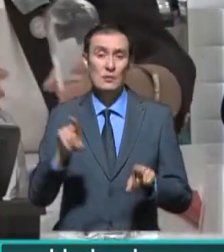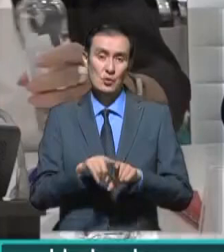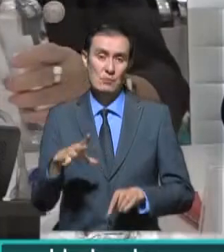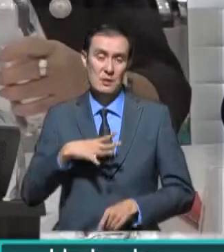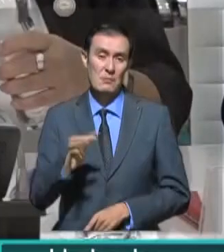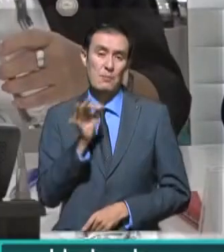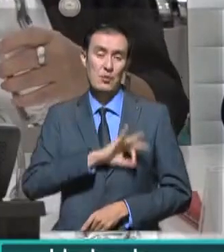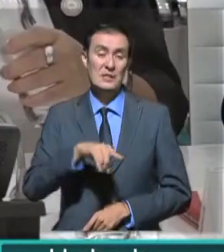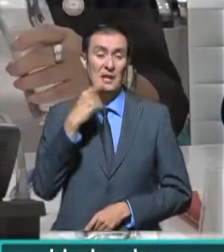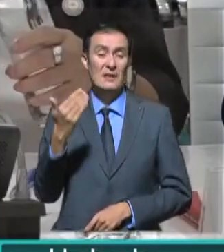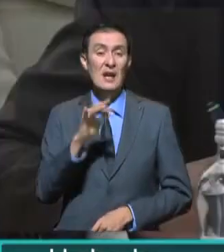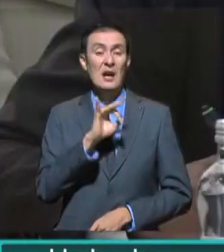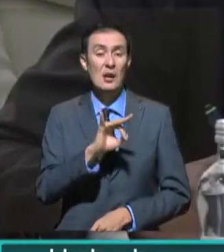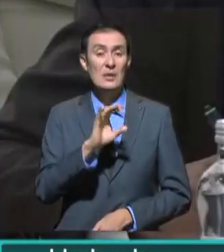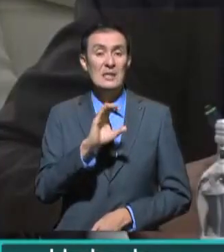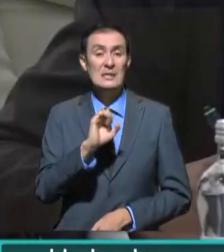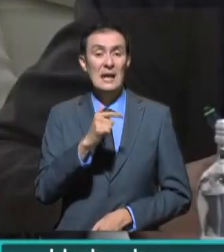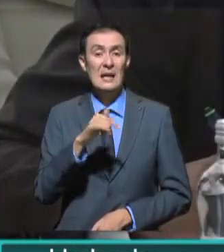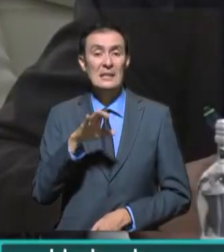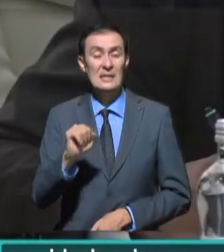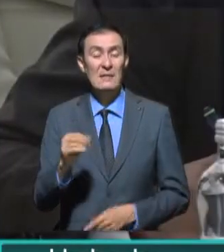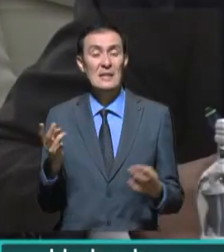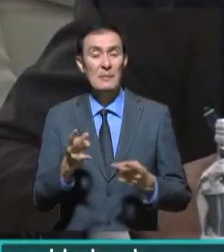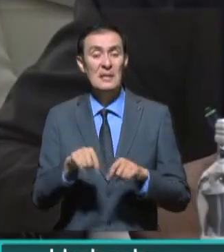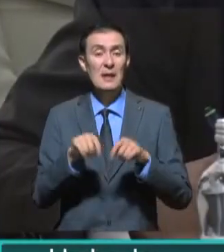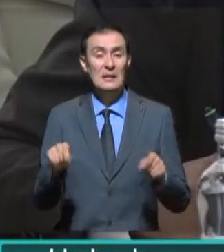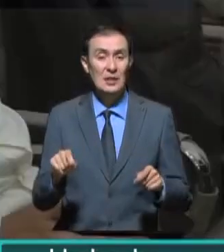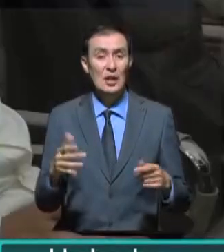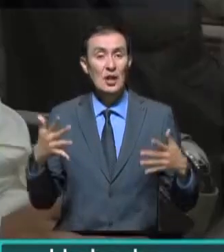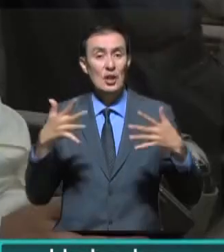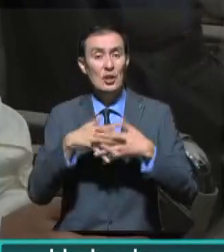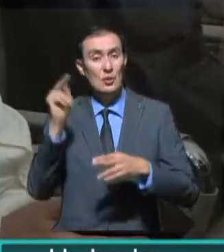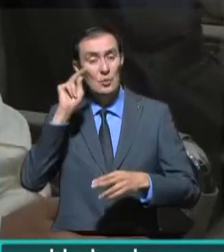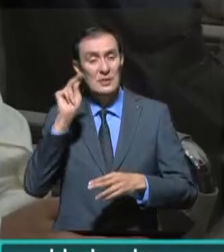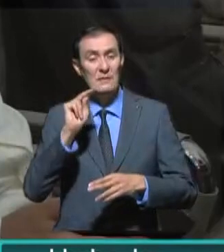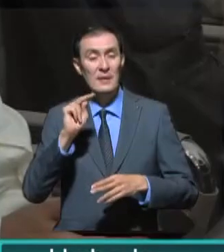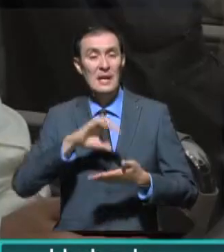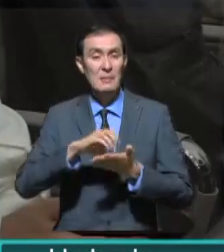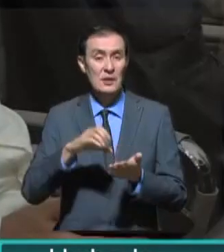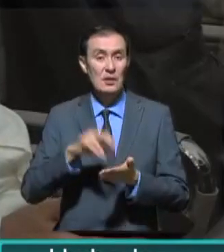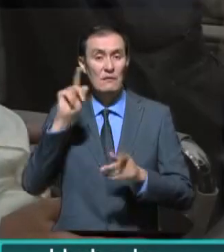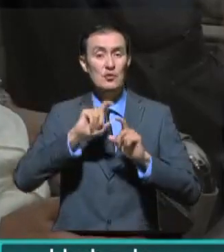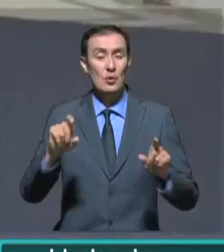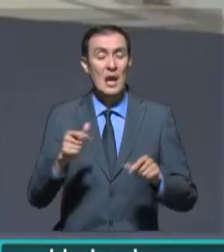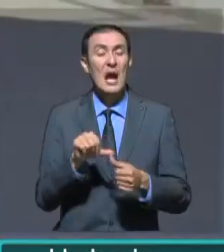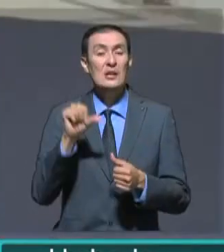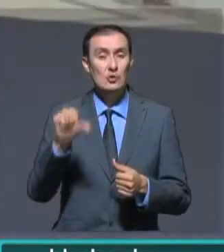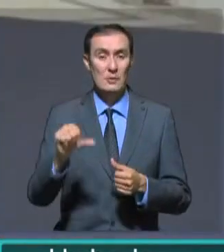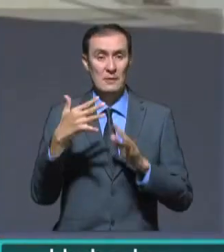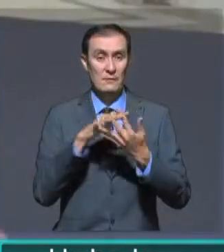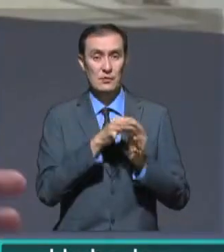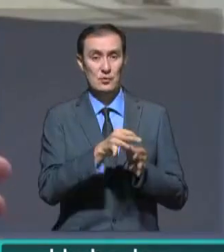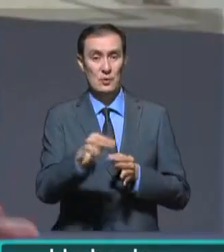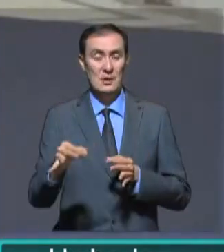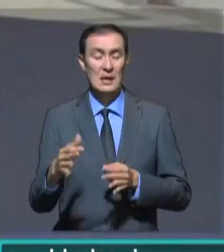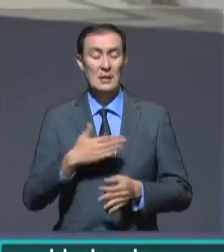бы польза, говорит Рауана Сагадиева. Также необходимо открывать инклюзивные кабинеты в школах, особенно в селах. Наша задача,